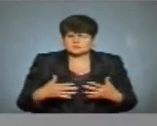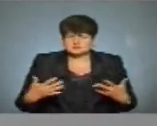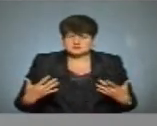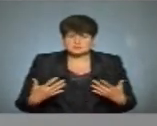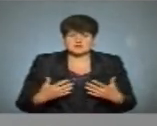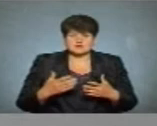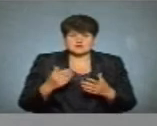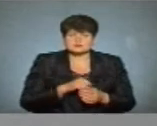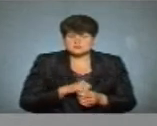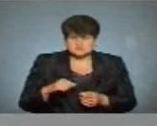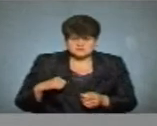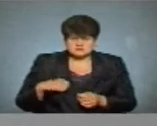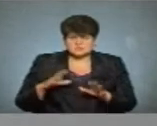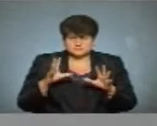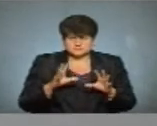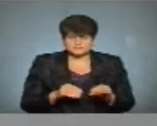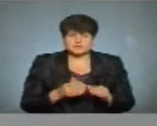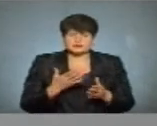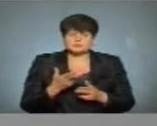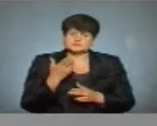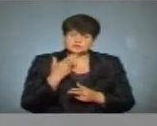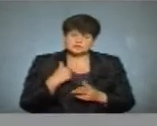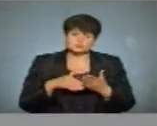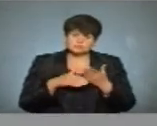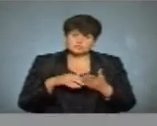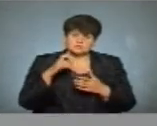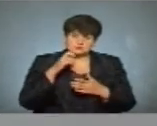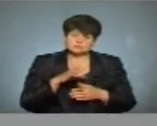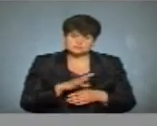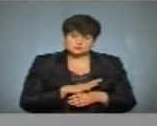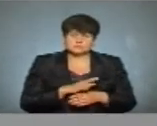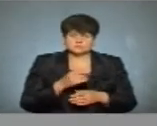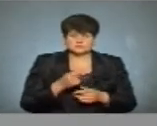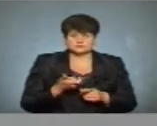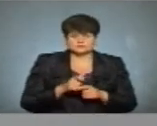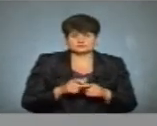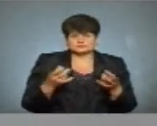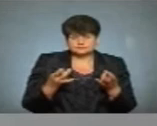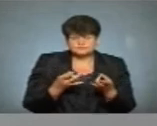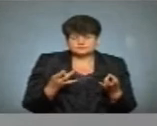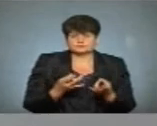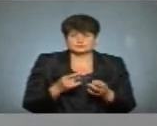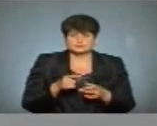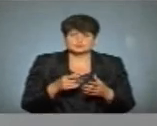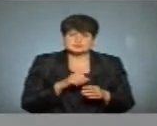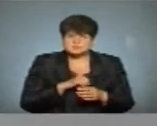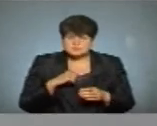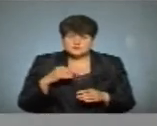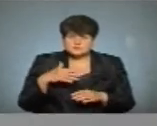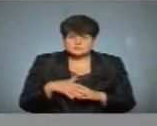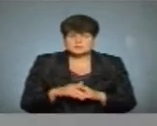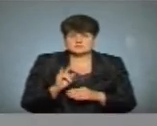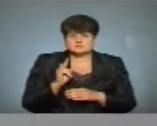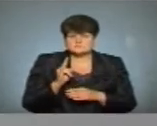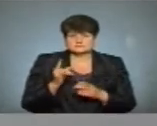так, обійшлися своїми силами. Але, звичайно, допомога держави була би досить доцільна, тому що, самі розумієте, для